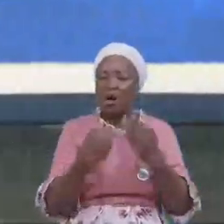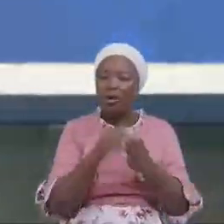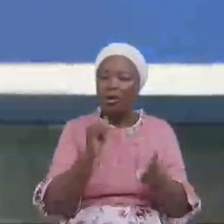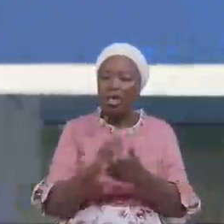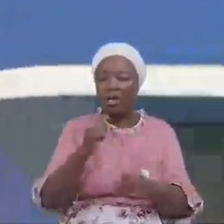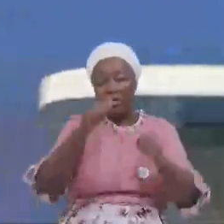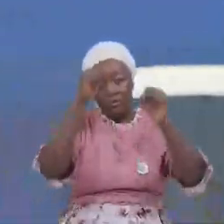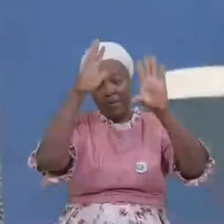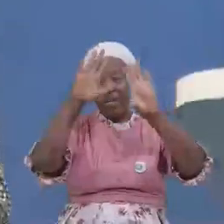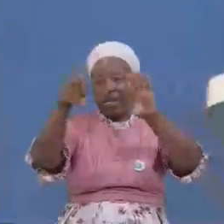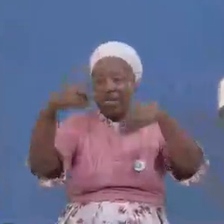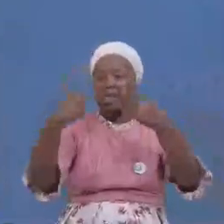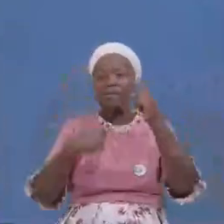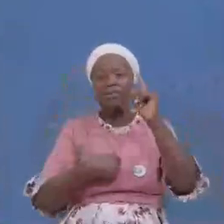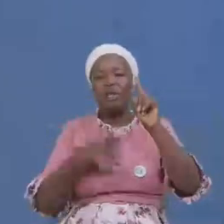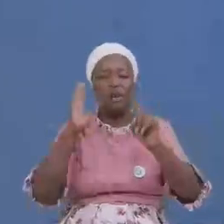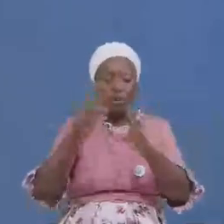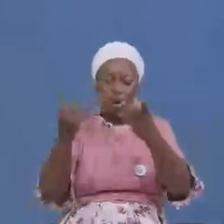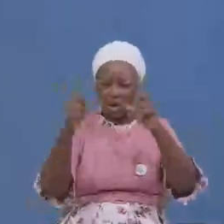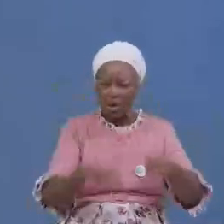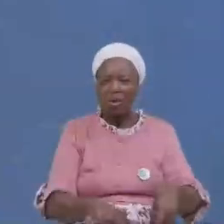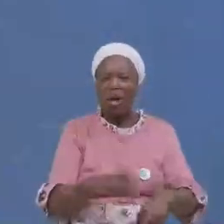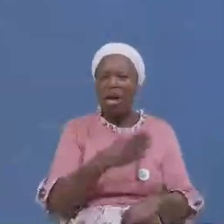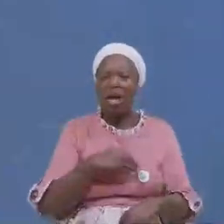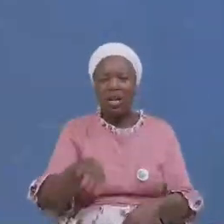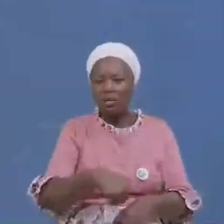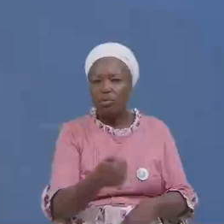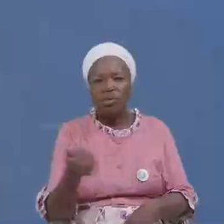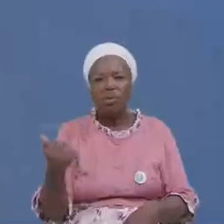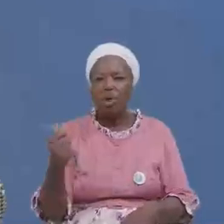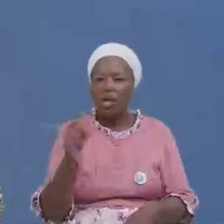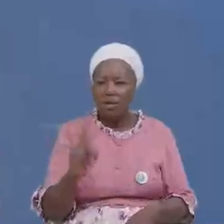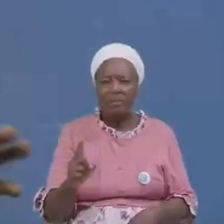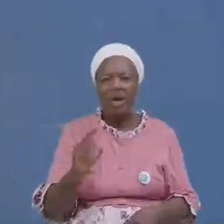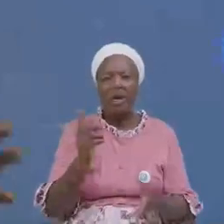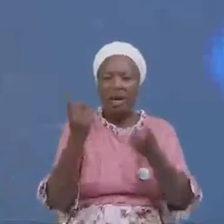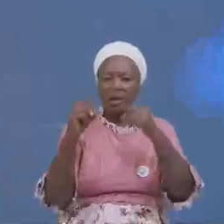Tout ce que le Père me donne viendront. Et quiconque vient